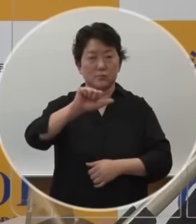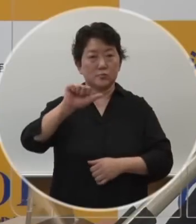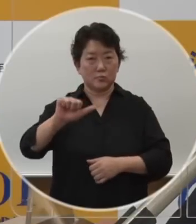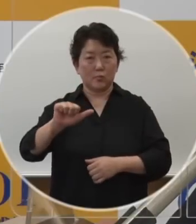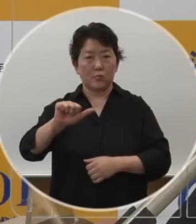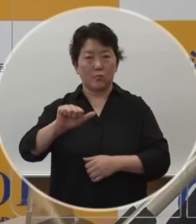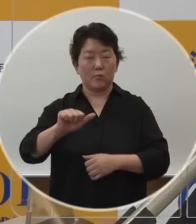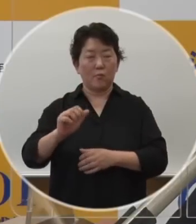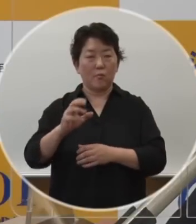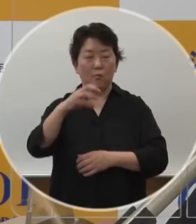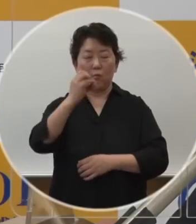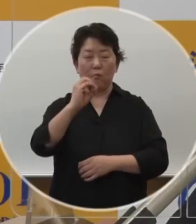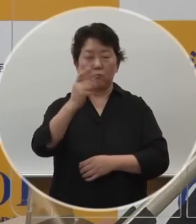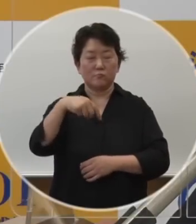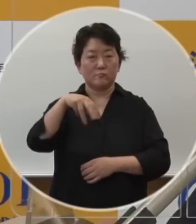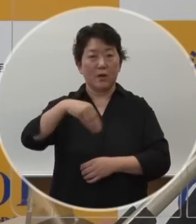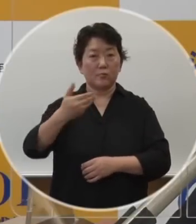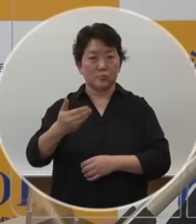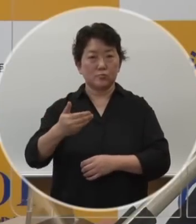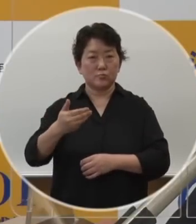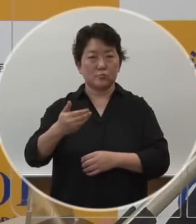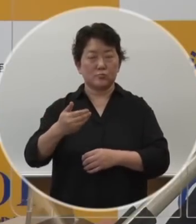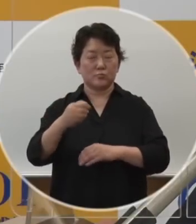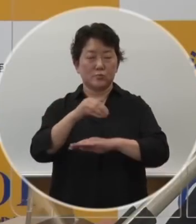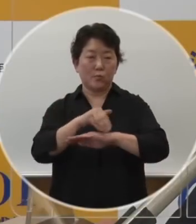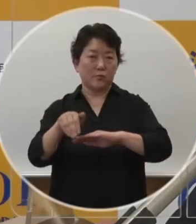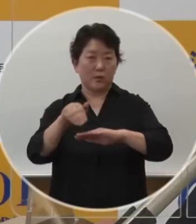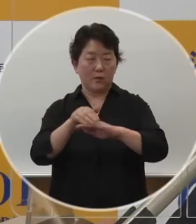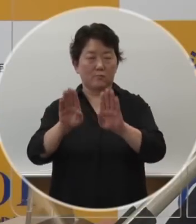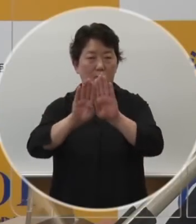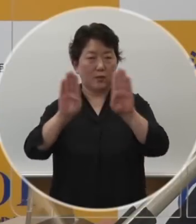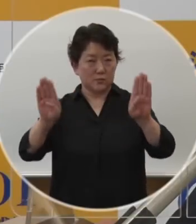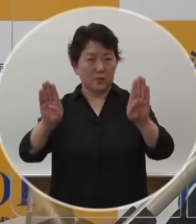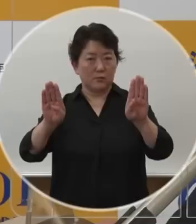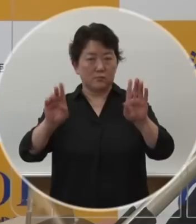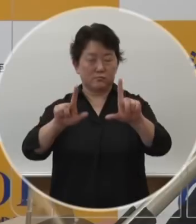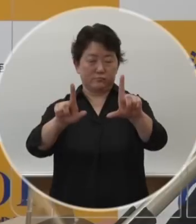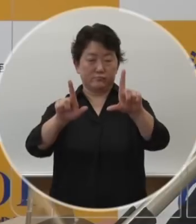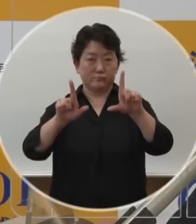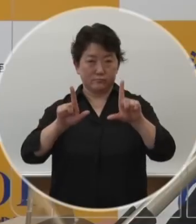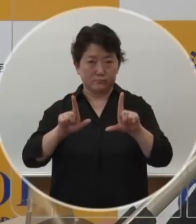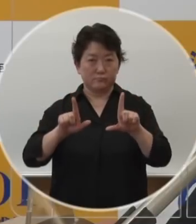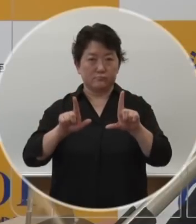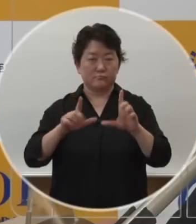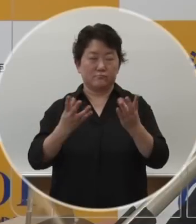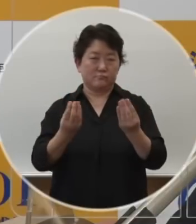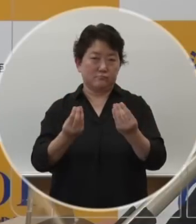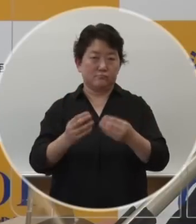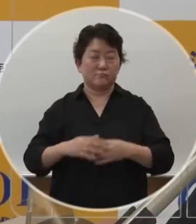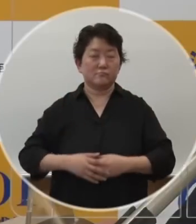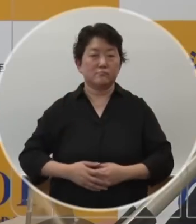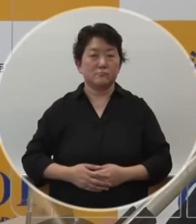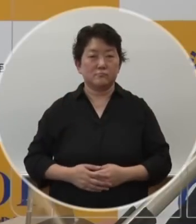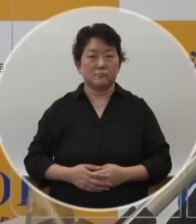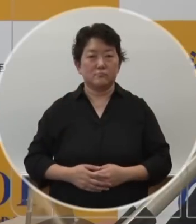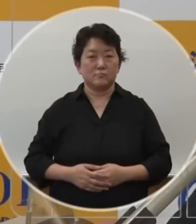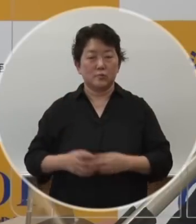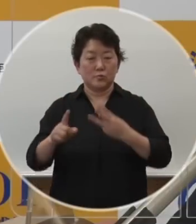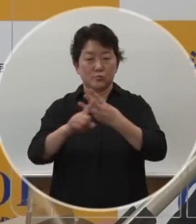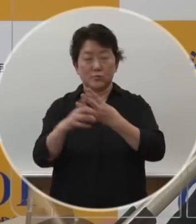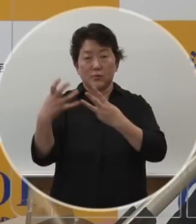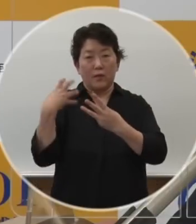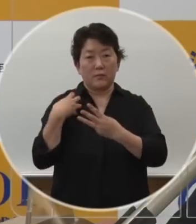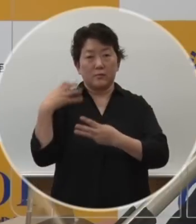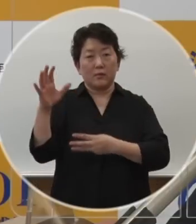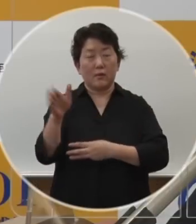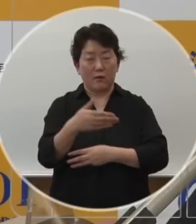が予定通り開催される、そういうふうな報告をいただきました。主催者から